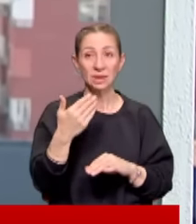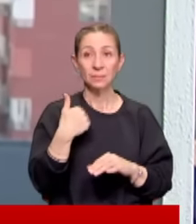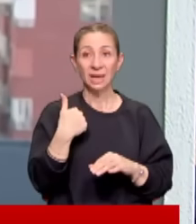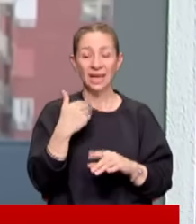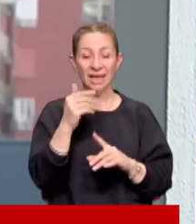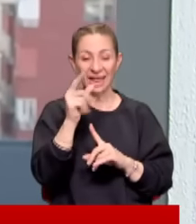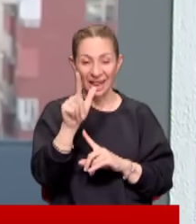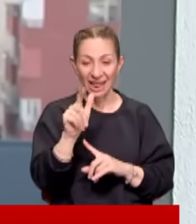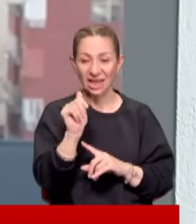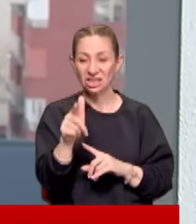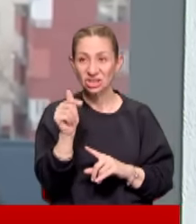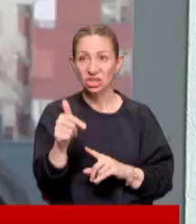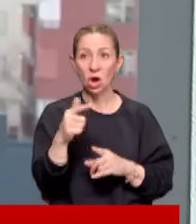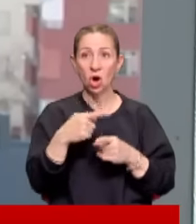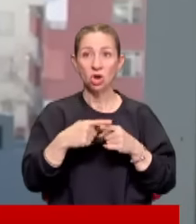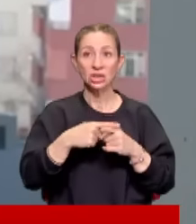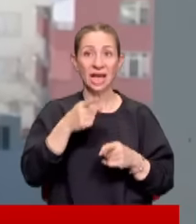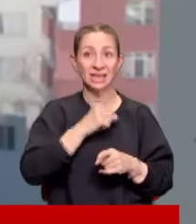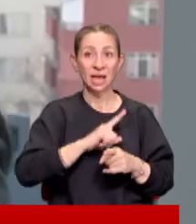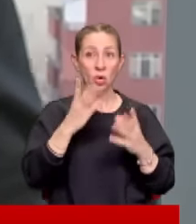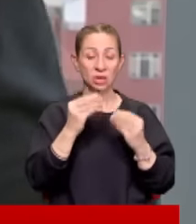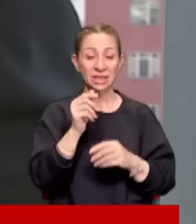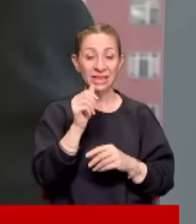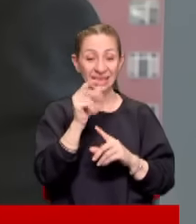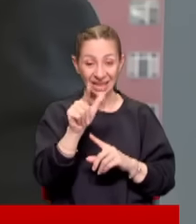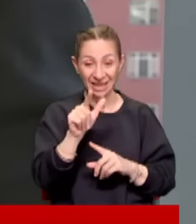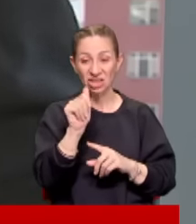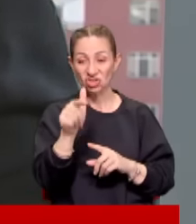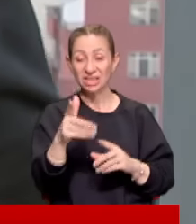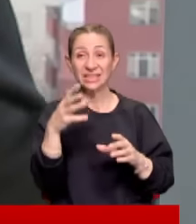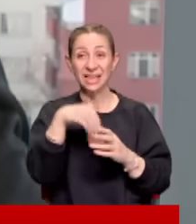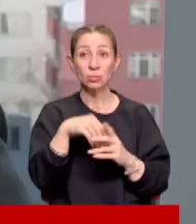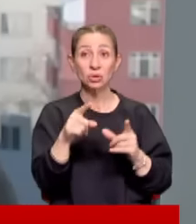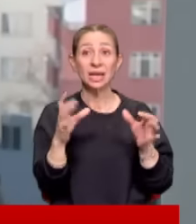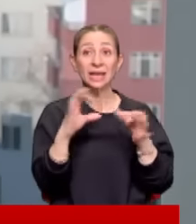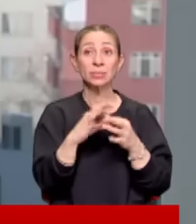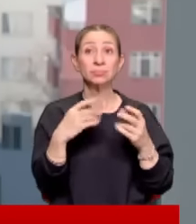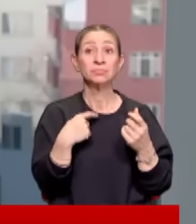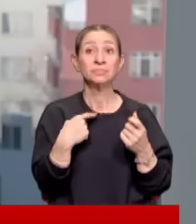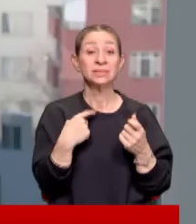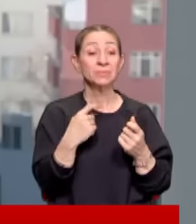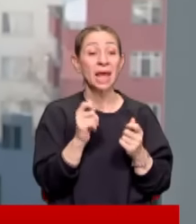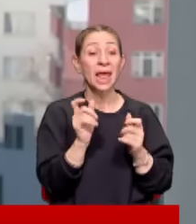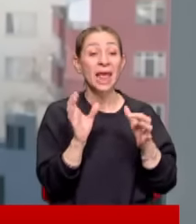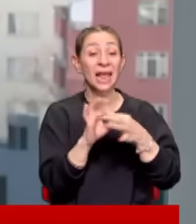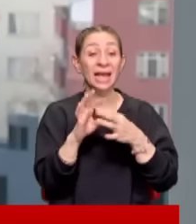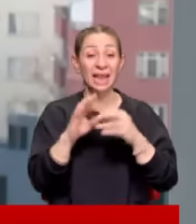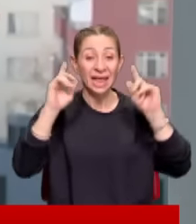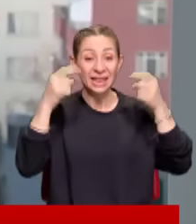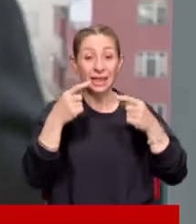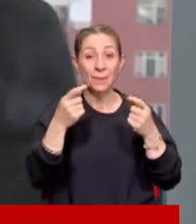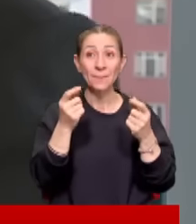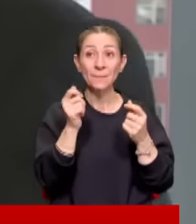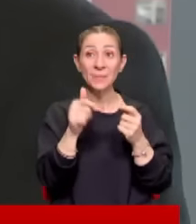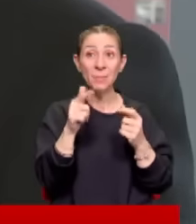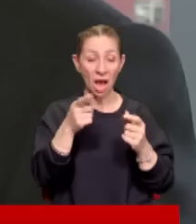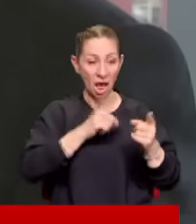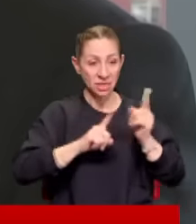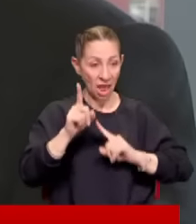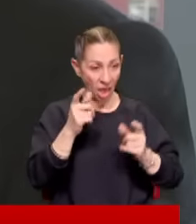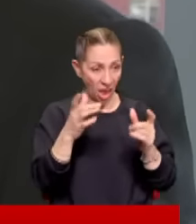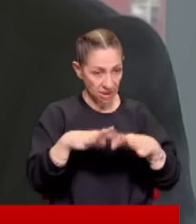ve ilçelerde, ortak adayların olduğu il ve ilçelerde dahil bununla ilgili bizim ilgili birimlerimiz, yetkili birimlerimiz aday